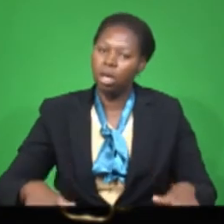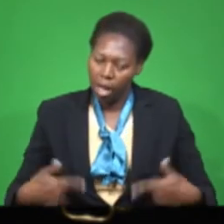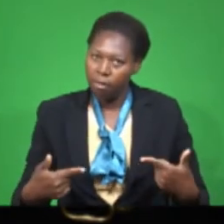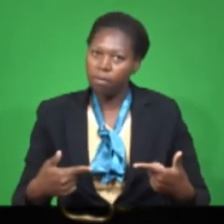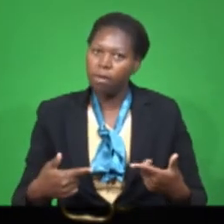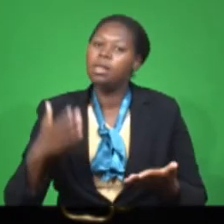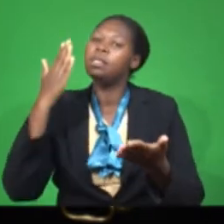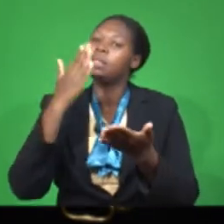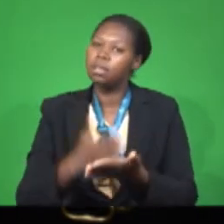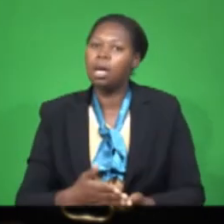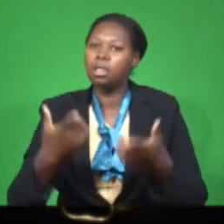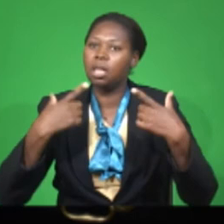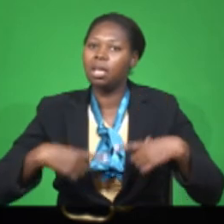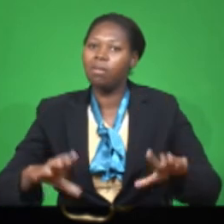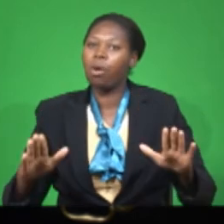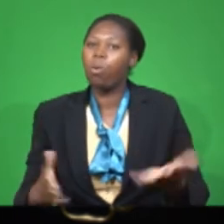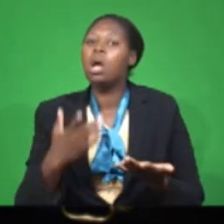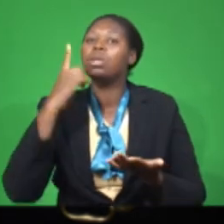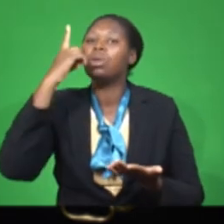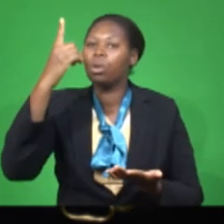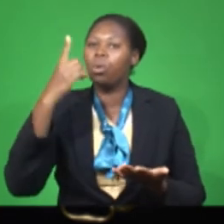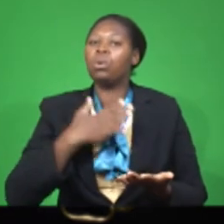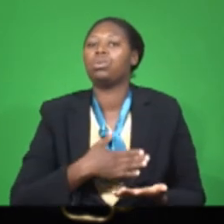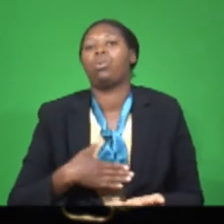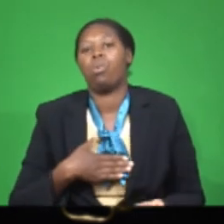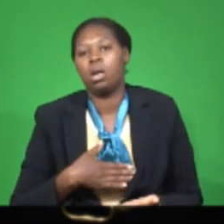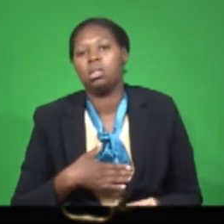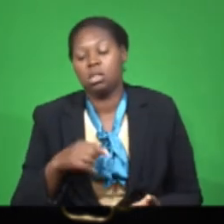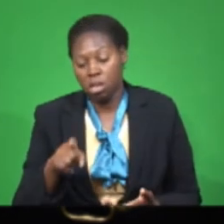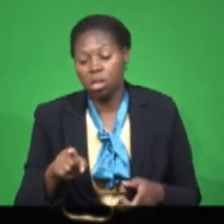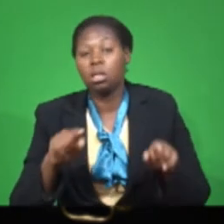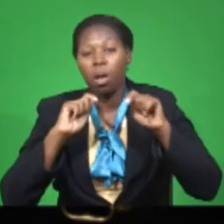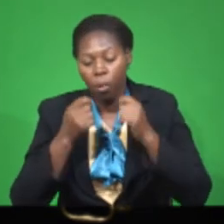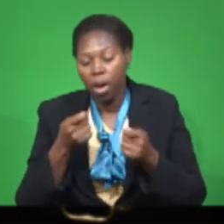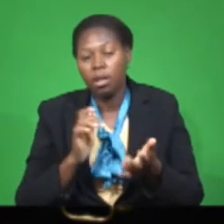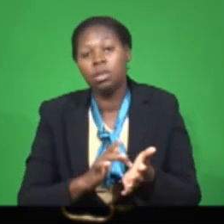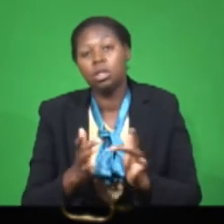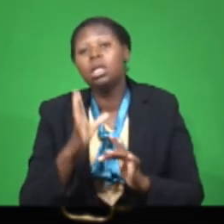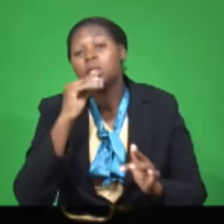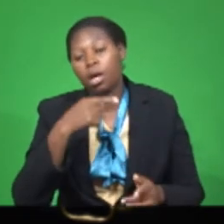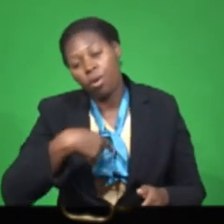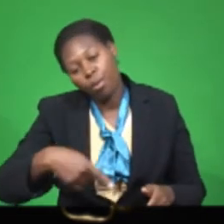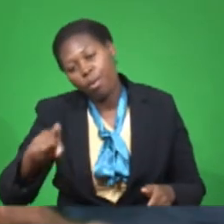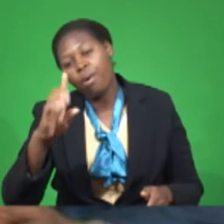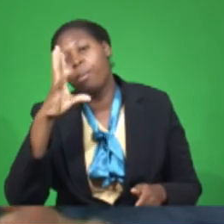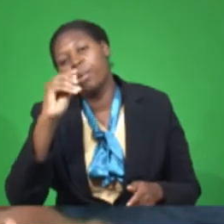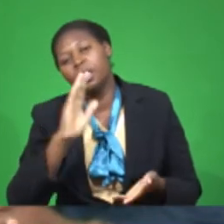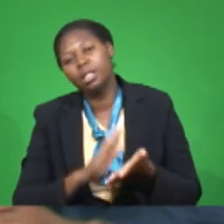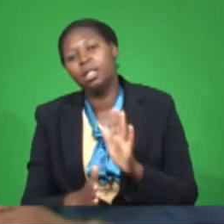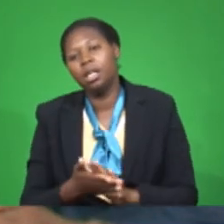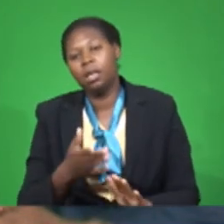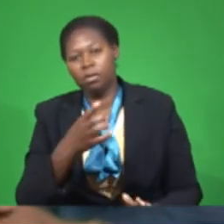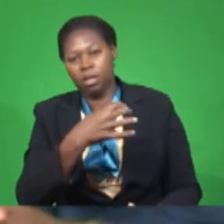namari. Ndosaka tisara kuti enda asi usatadzishe. Saka vanhu vakaita saizvozvo. Vasati vanhu vanoita makore vana